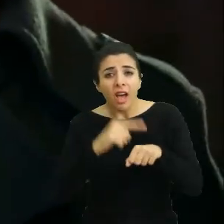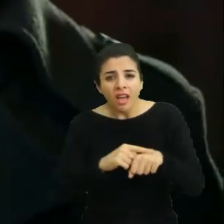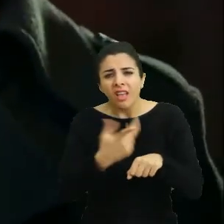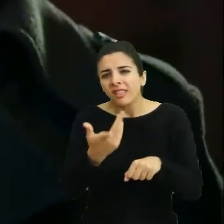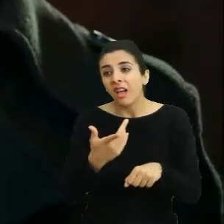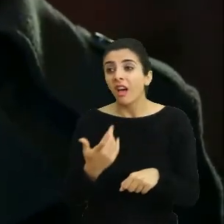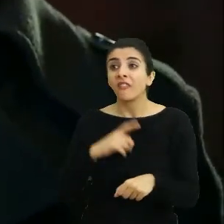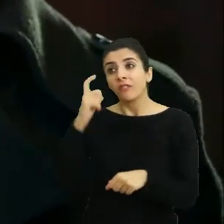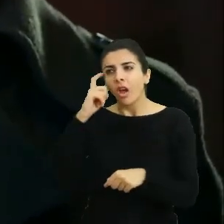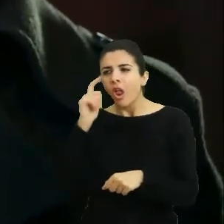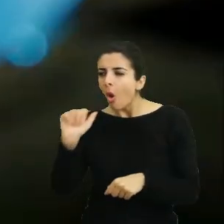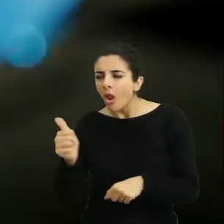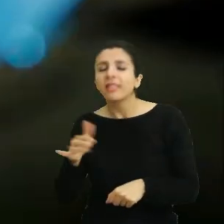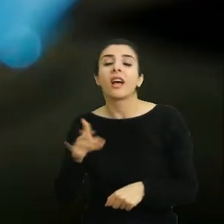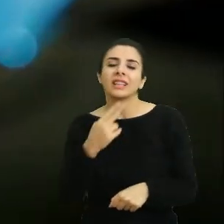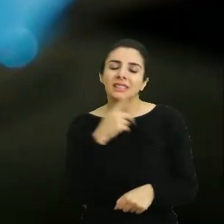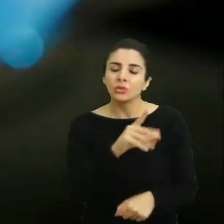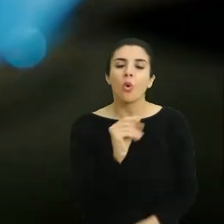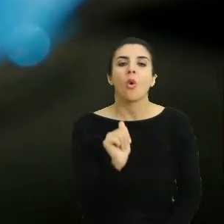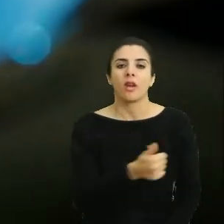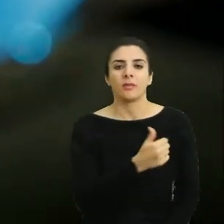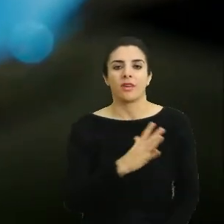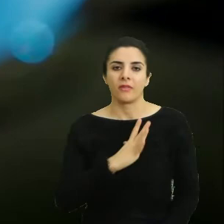ideolojiyi kaybetmekten çok daha değerli.